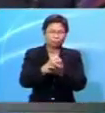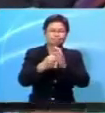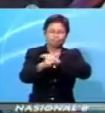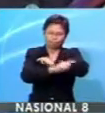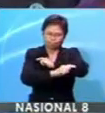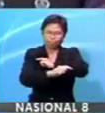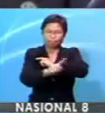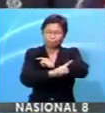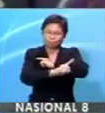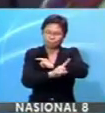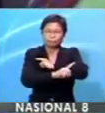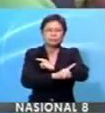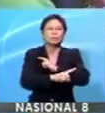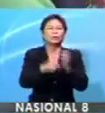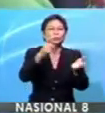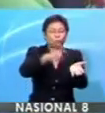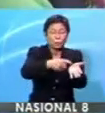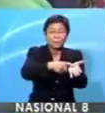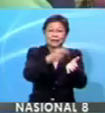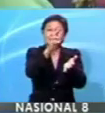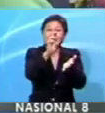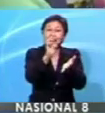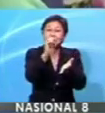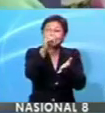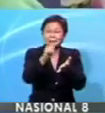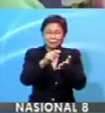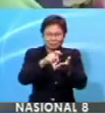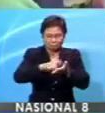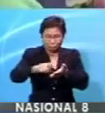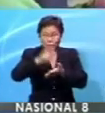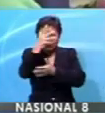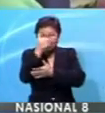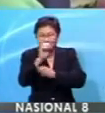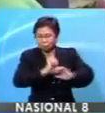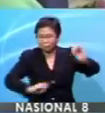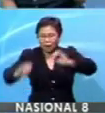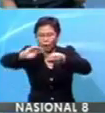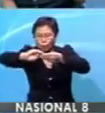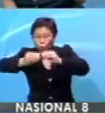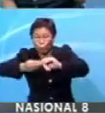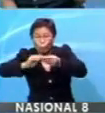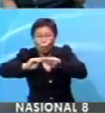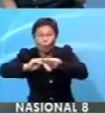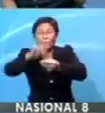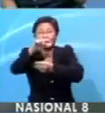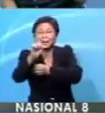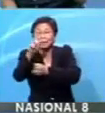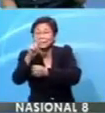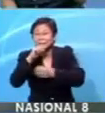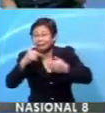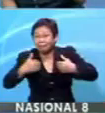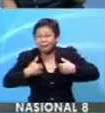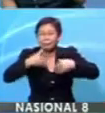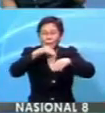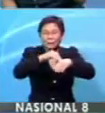kes-kes sebegini resip yang diprint cantik tapi tiada nombor GST itu